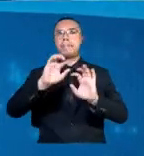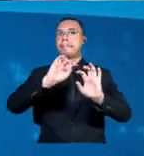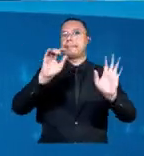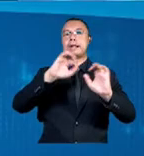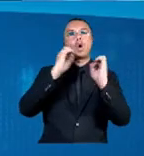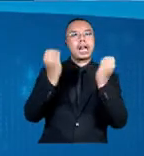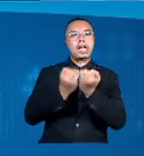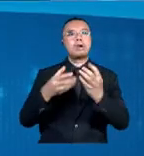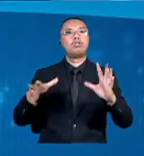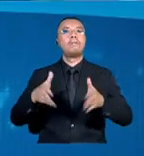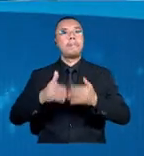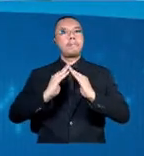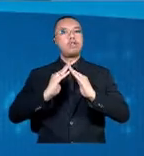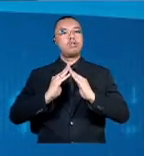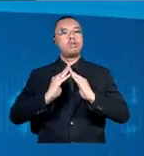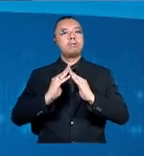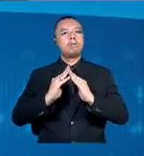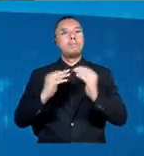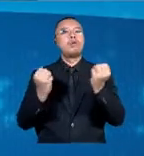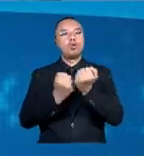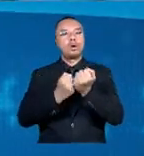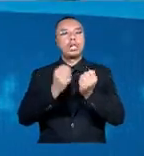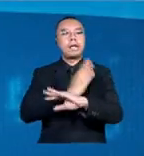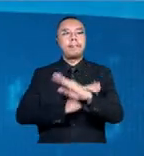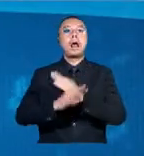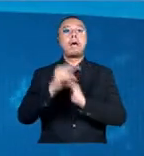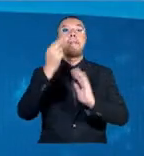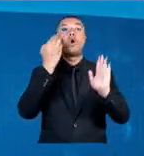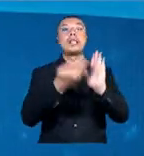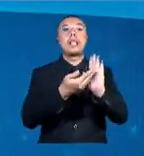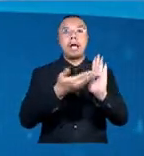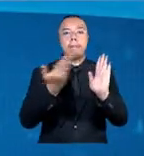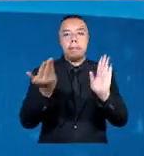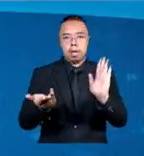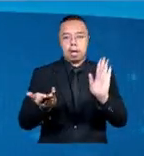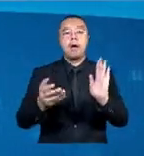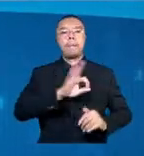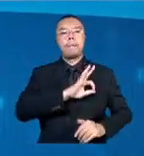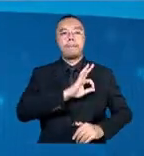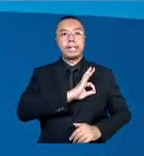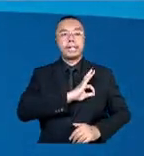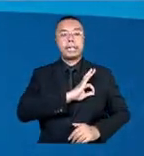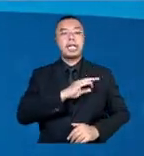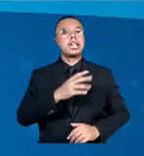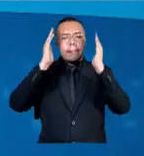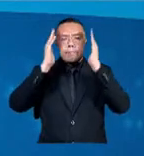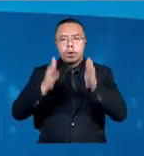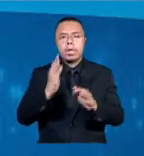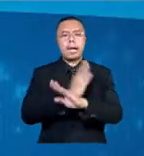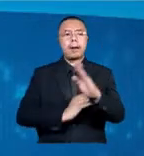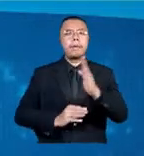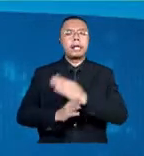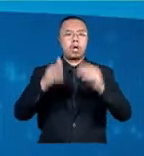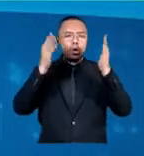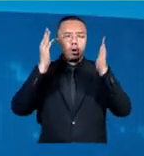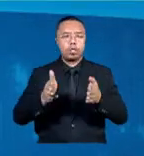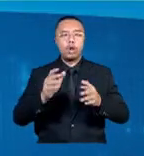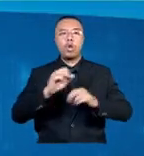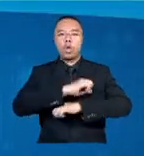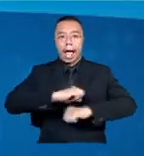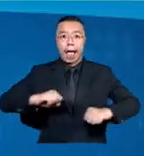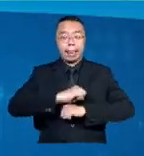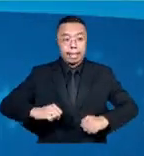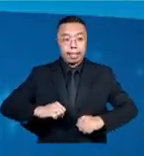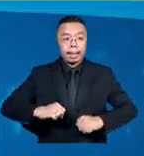bagi penyandang disabilitas. Sebagai bukti nyata bahwasanya Bapak Presiden peduli dengan penyandang disabilitas, khususnya untuk